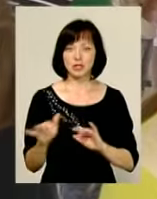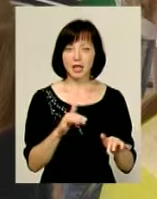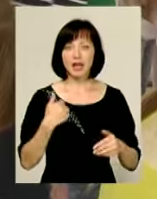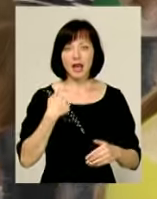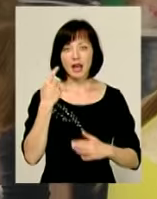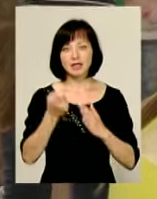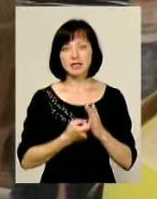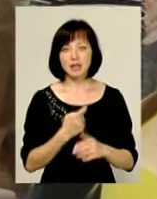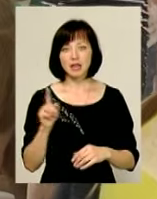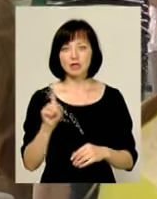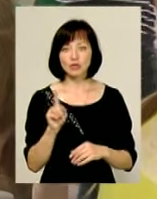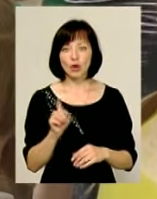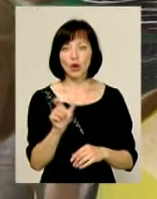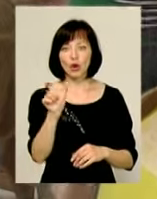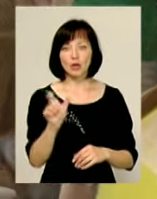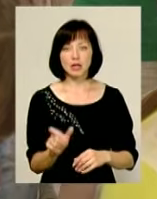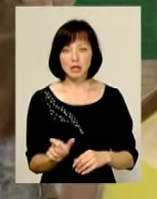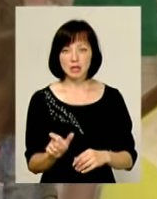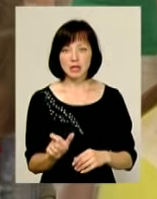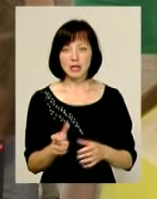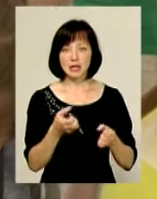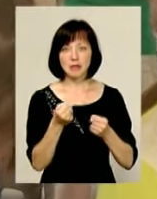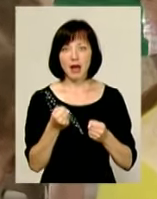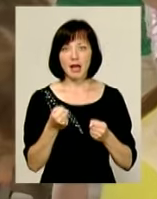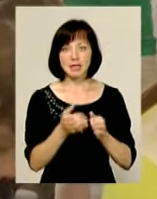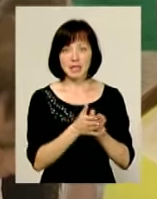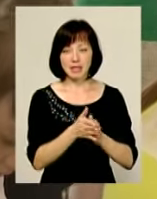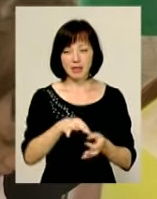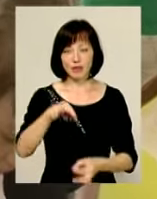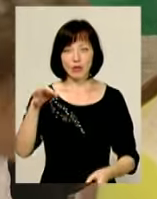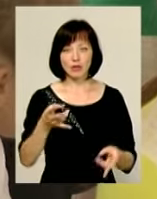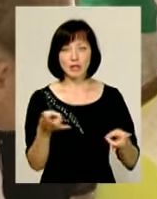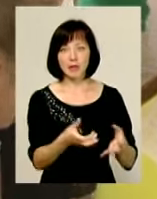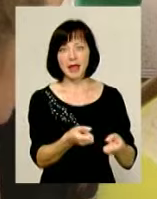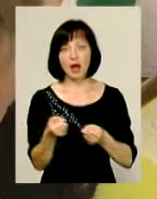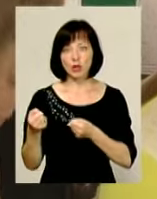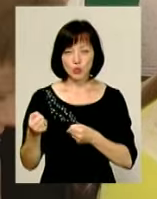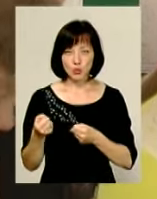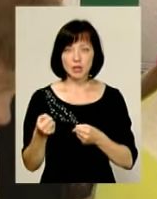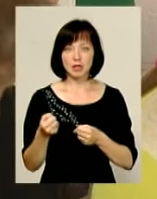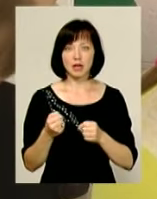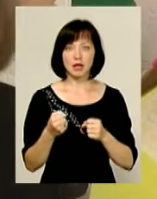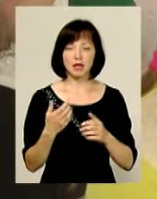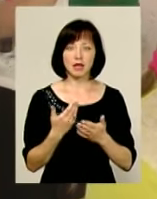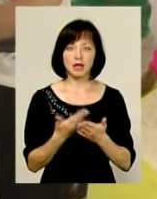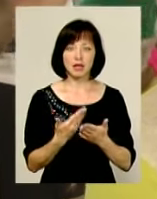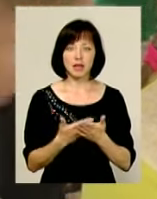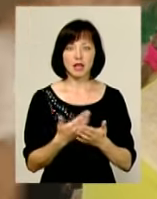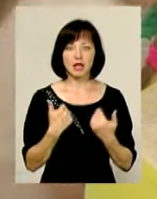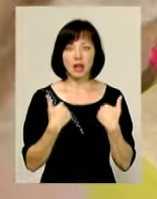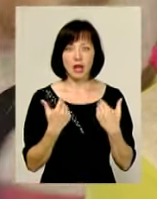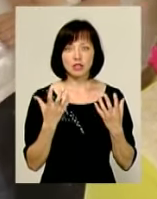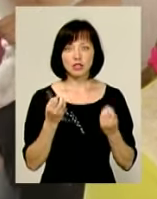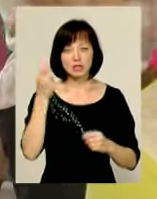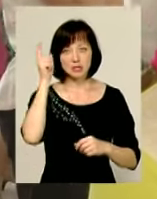дізнаюсь, там де людина тримається за верьовкою, її треба тягнути там пожежі. Я ж